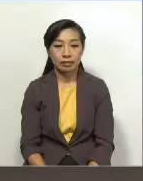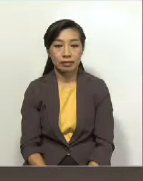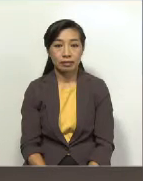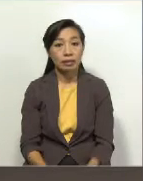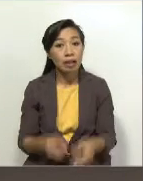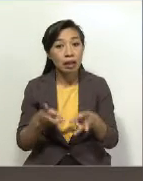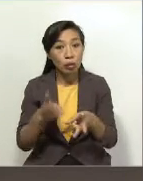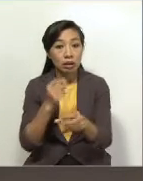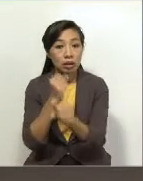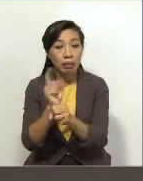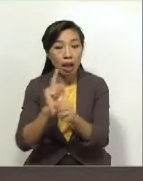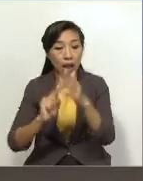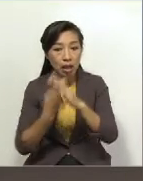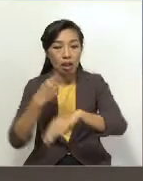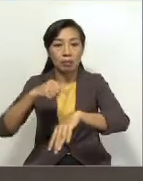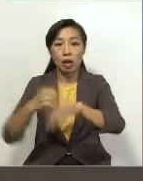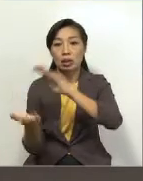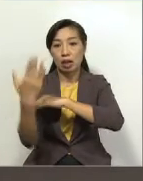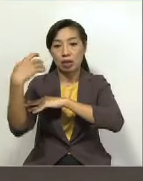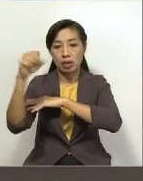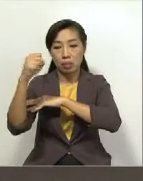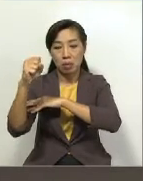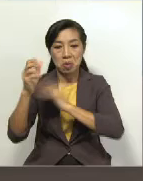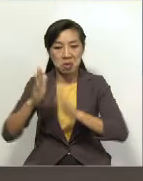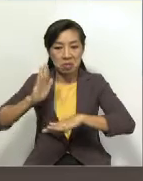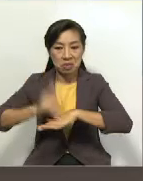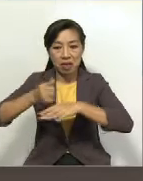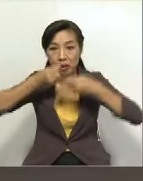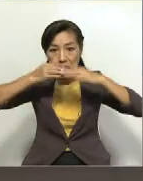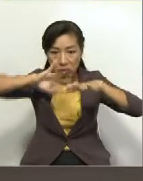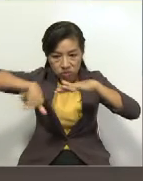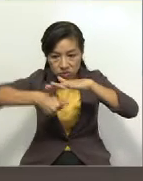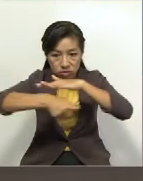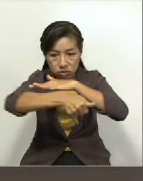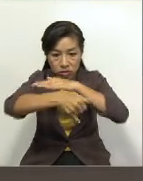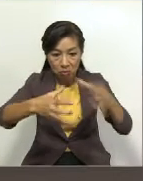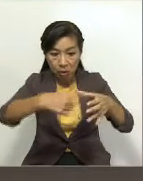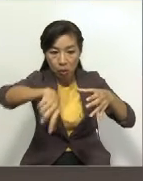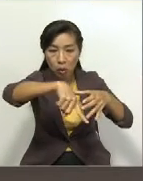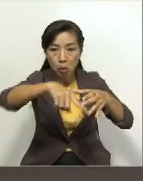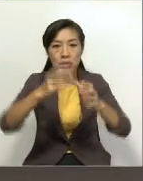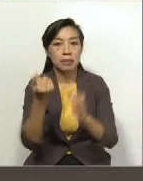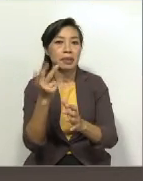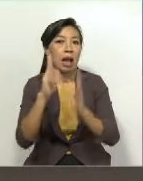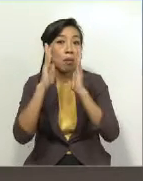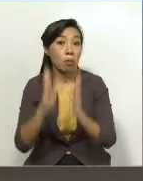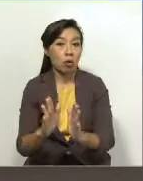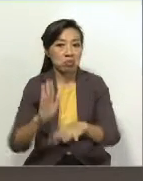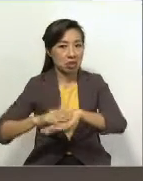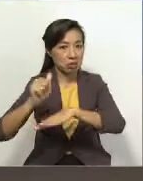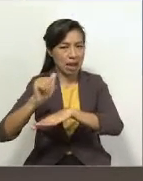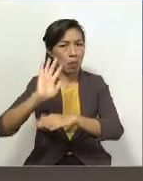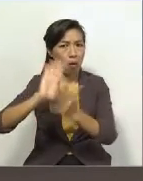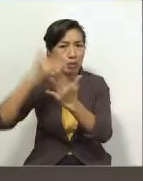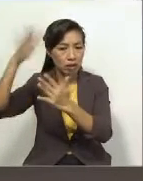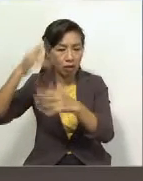ส่วนปฏิบัติการครั้งนี้เริ่มในเวลา 10:00 นกลุ่มผู้เชี่ยวชาญด้านการดำน้ำในถ้ำจากต่างประเทศ13คนได้ดำเข้าไปกู้ภัยใน